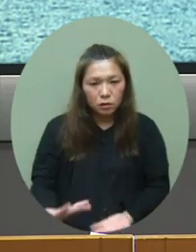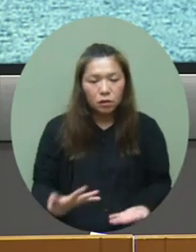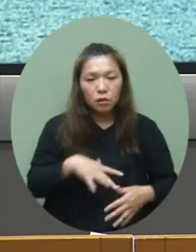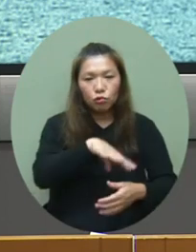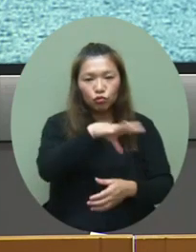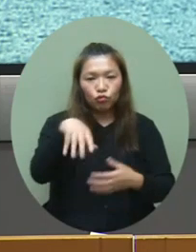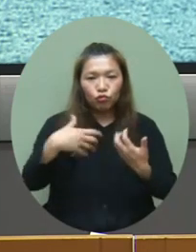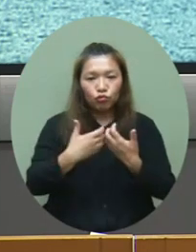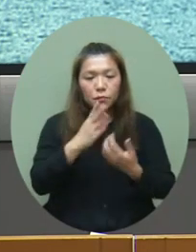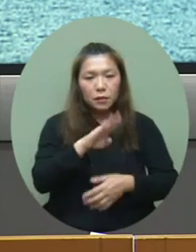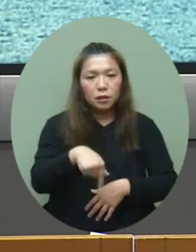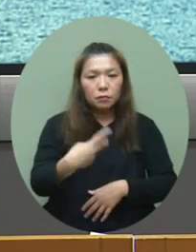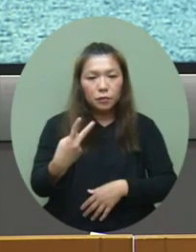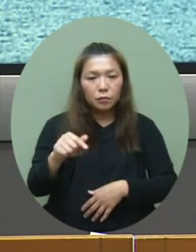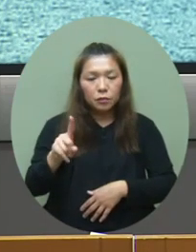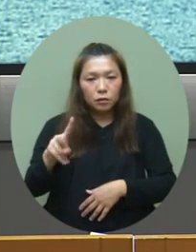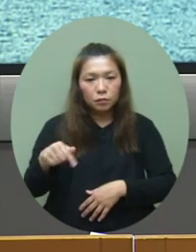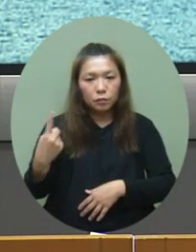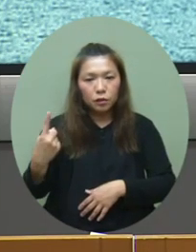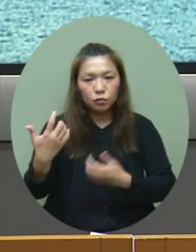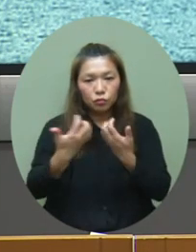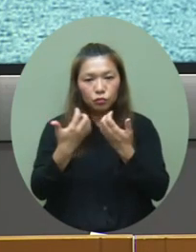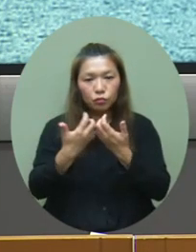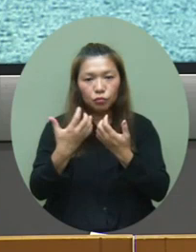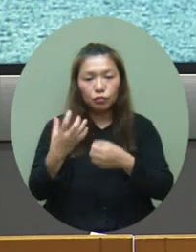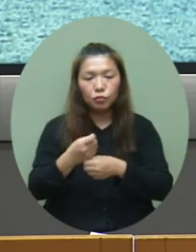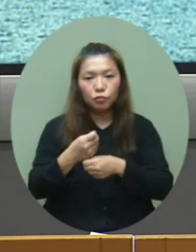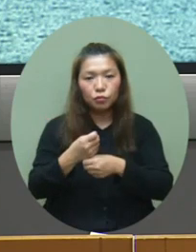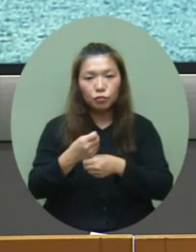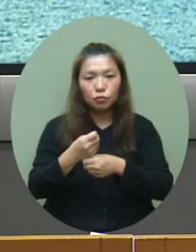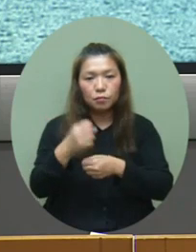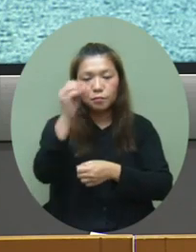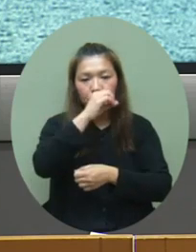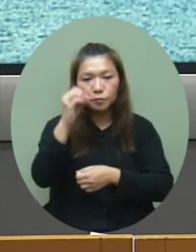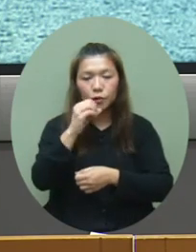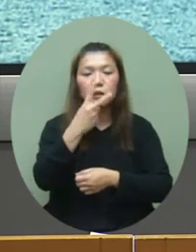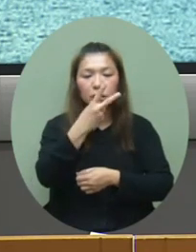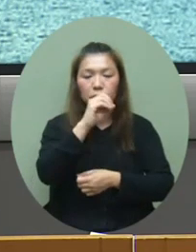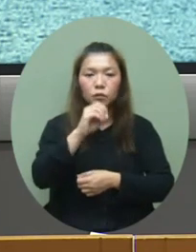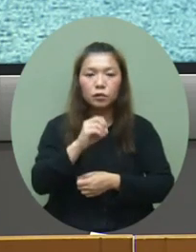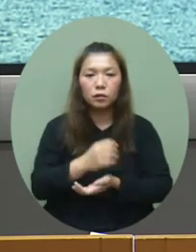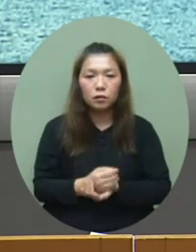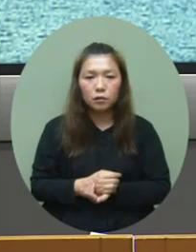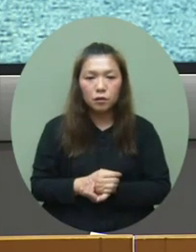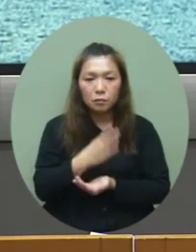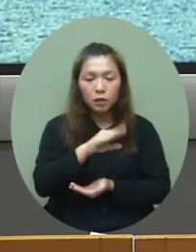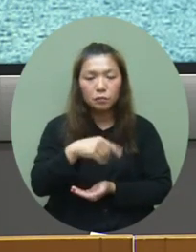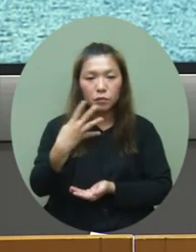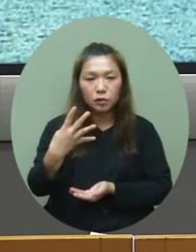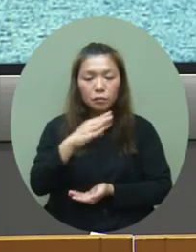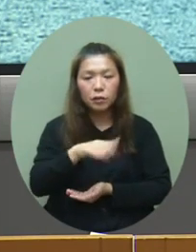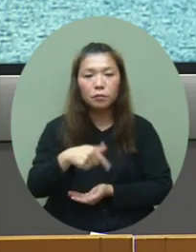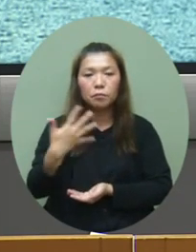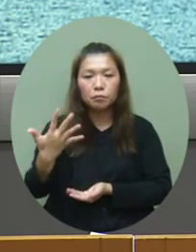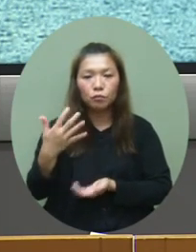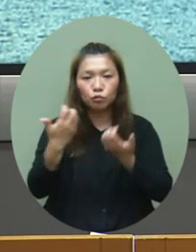咧，就係、是、BA.2.1.2.1 咧，就大概就係佔總體嘅2%到啦。而BA.45 咧